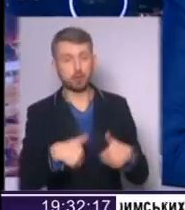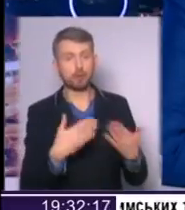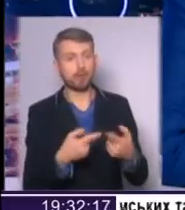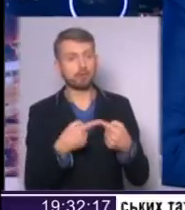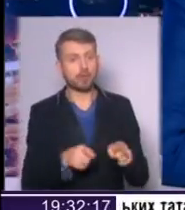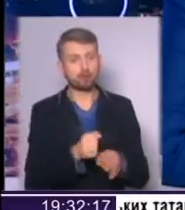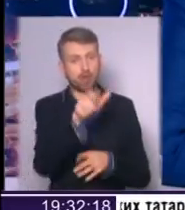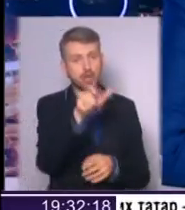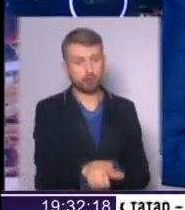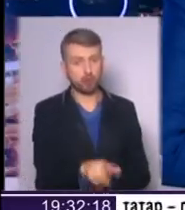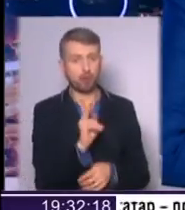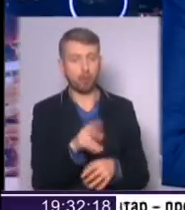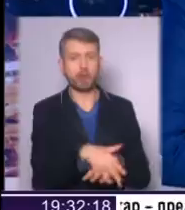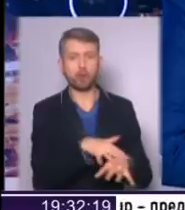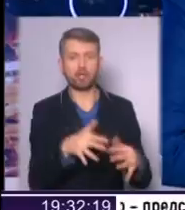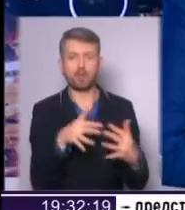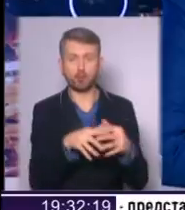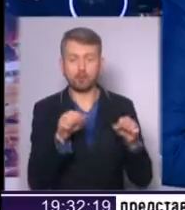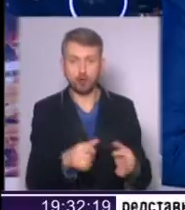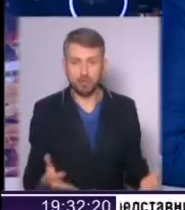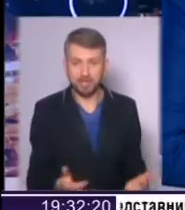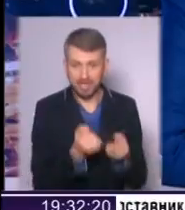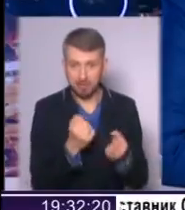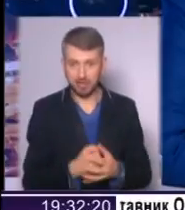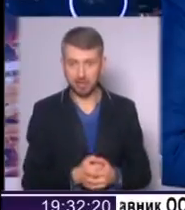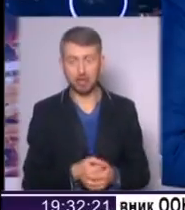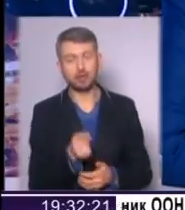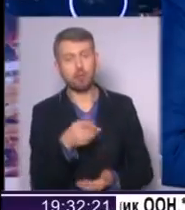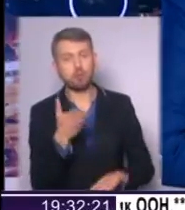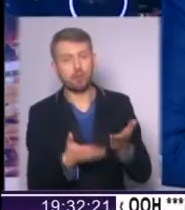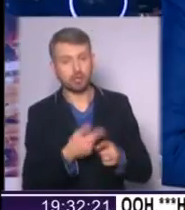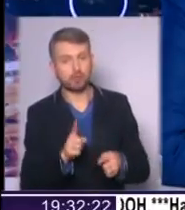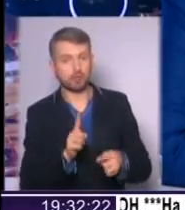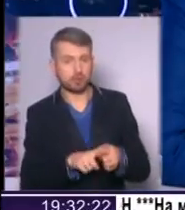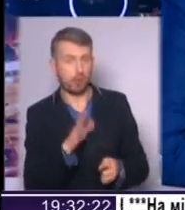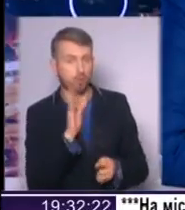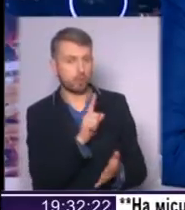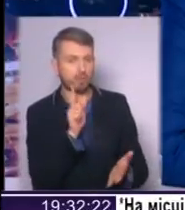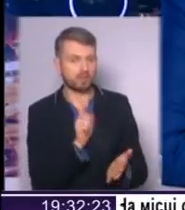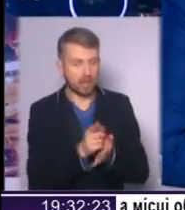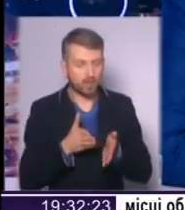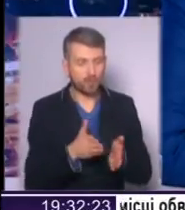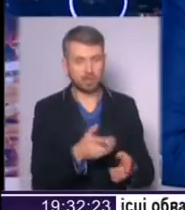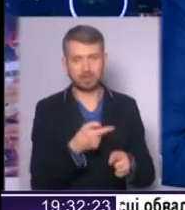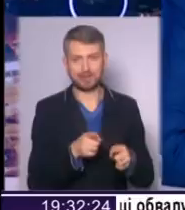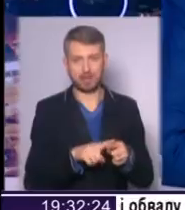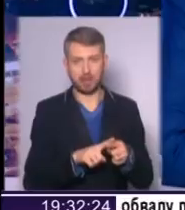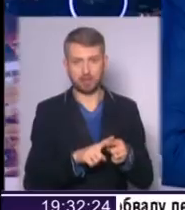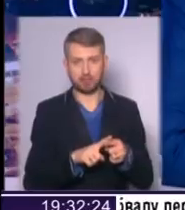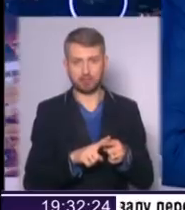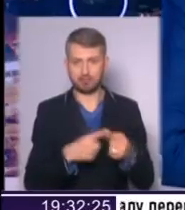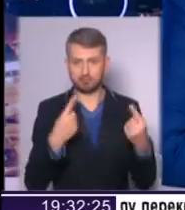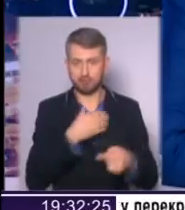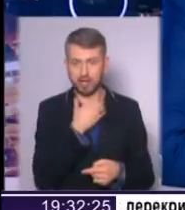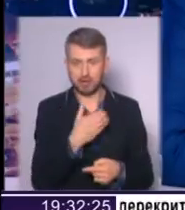кандидатуру, яку б Народний фронт був здатен підтримати, то, можливо, це був би вдалий вихід з цієї політично-парламентської коаліційної кризи, в